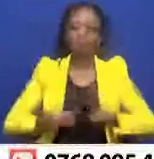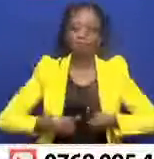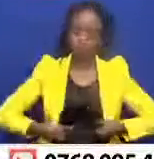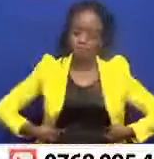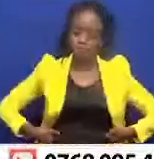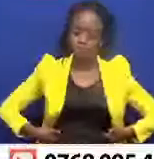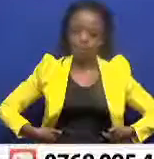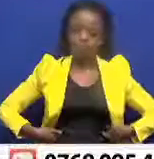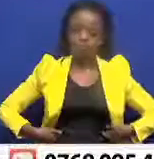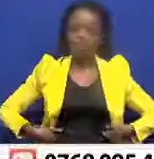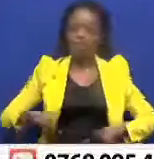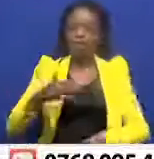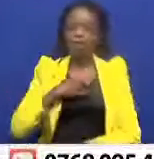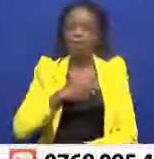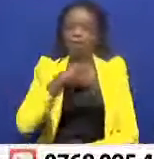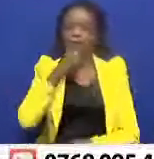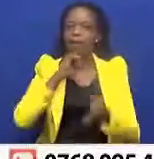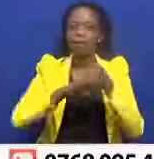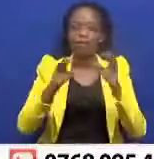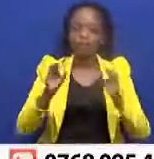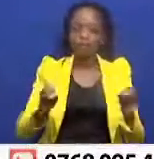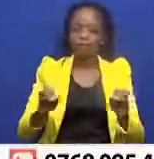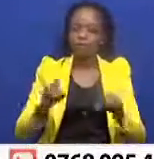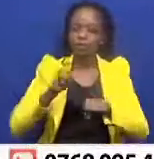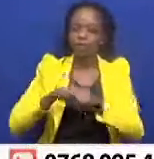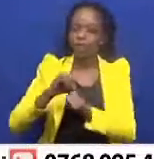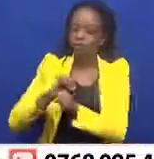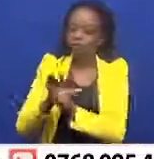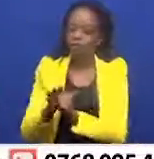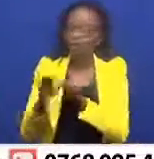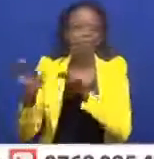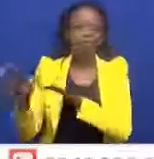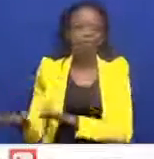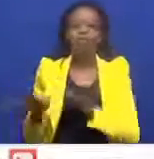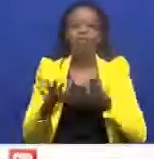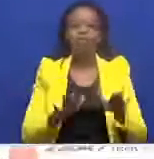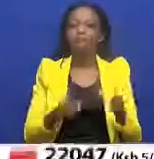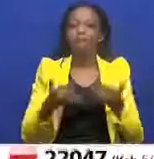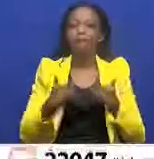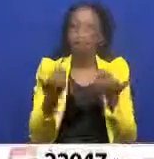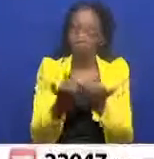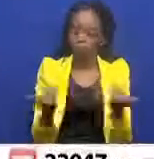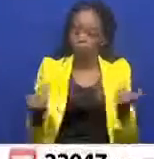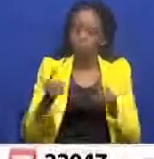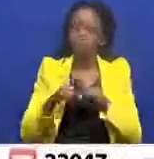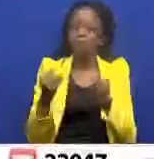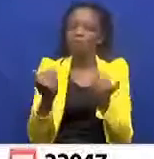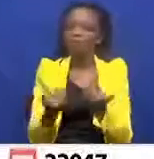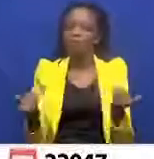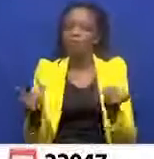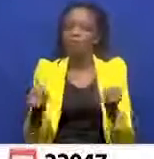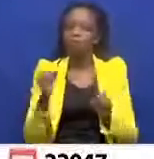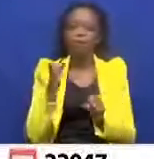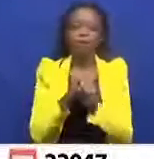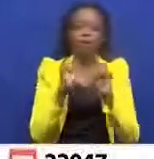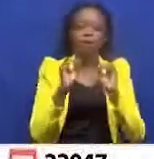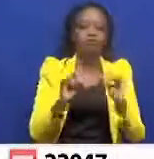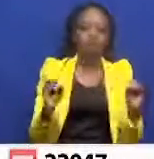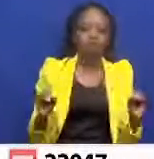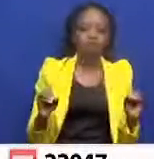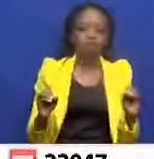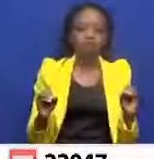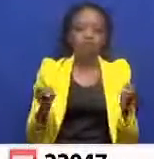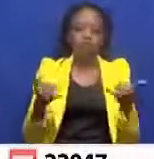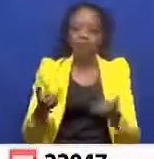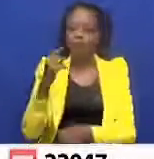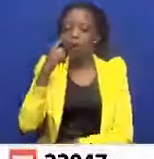Nikuwa mjane kweli, ujanga ile korona tumepitia mashida, kwa sababu tuko na watoto, lakini sasa watoto wakakuja wakakosa kazi, kakuwa ni